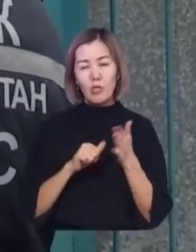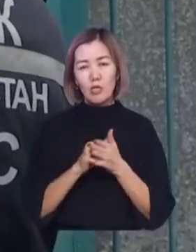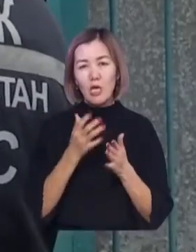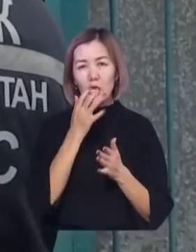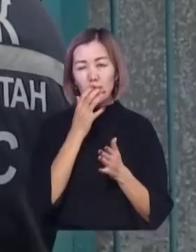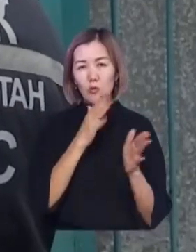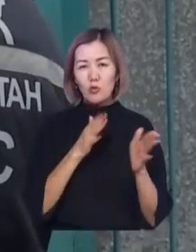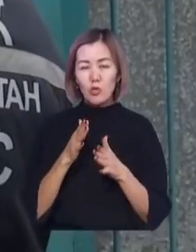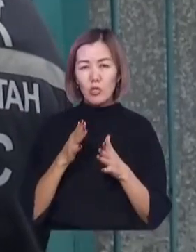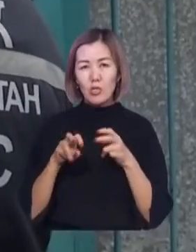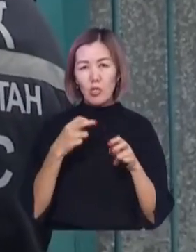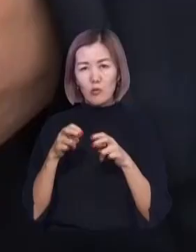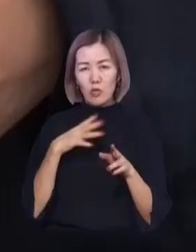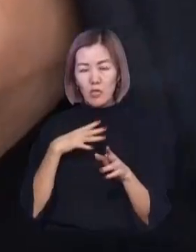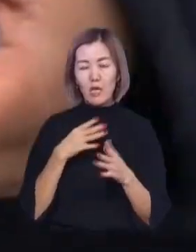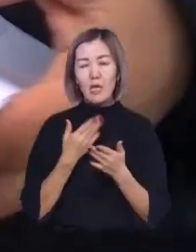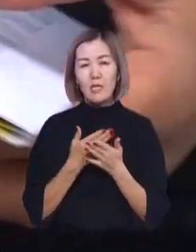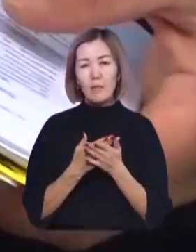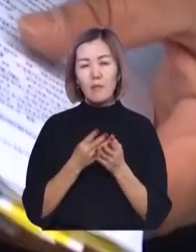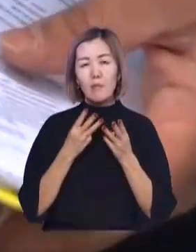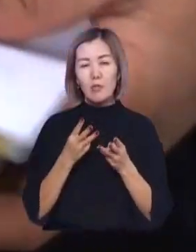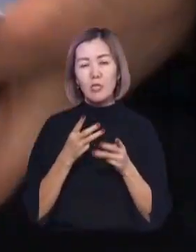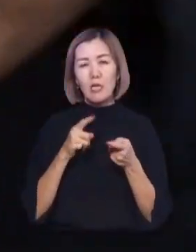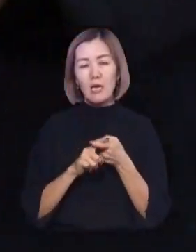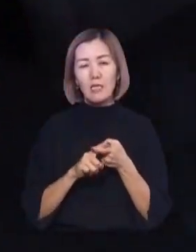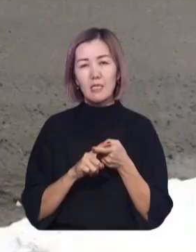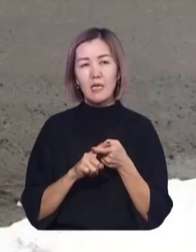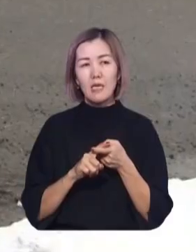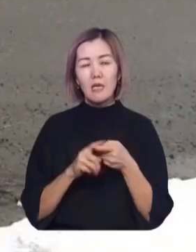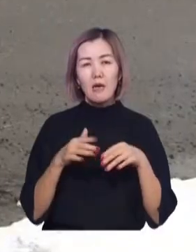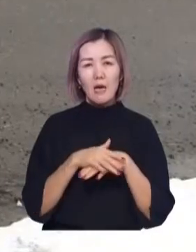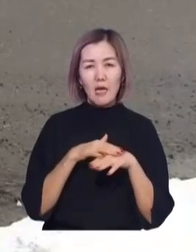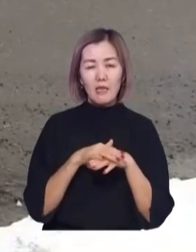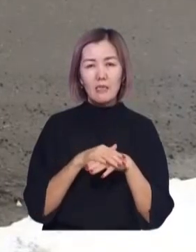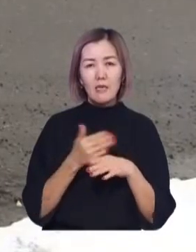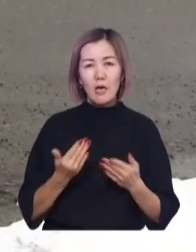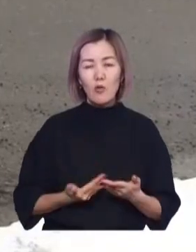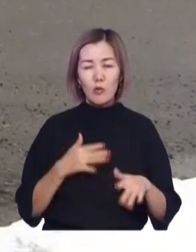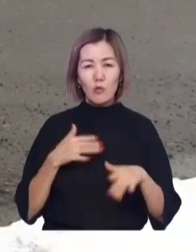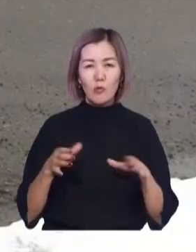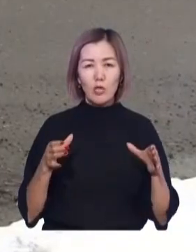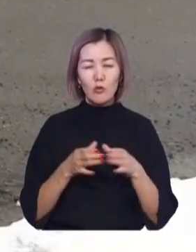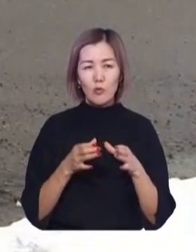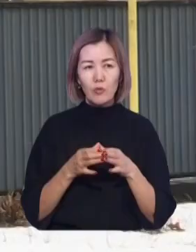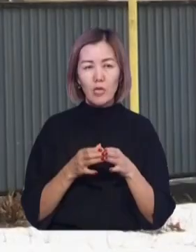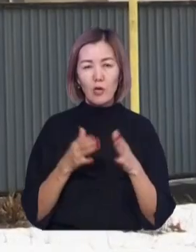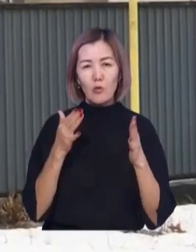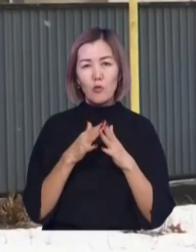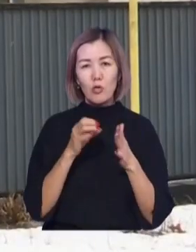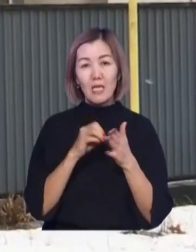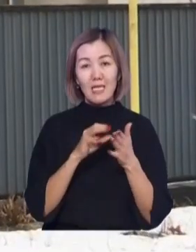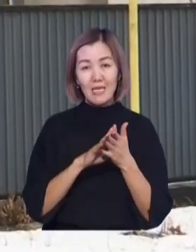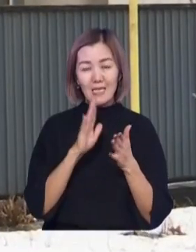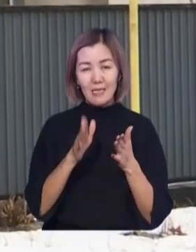жұмыс істемеуінен болып отыр. Атап айтқанда, пештерге қатысты ол негізінен халықтың әлеуметтік осал санатындағы үйлерге тиесілі.